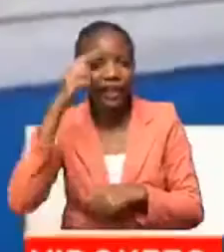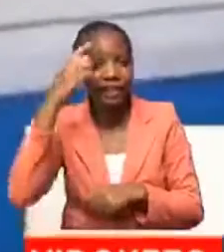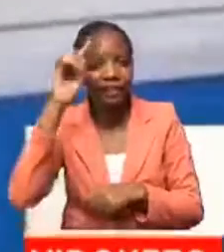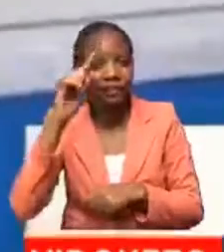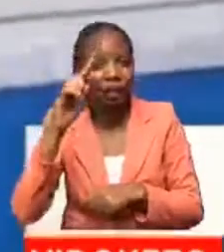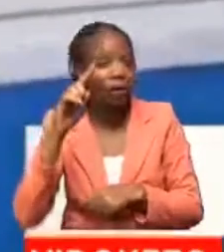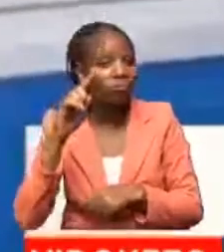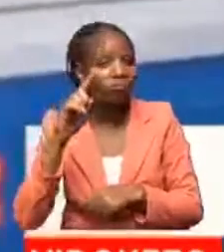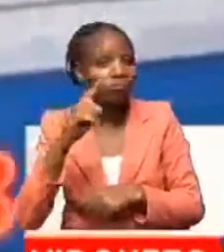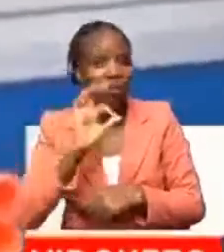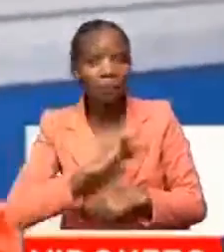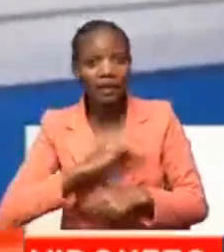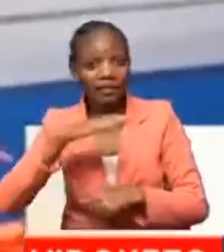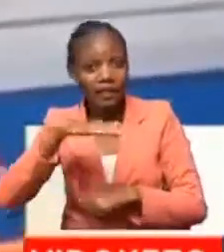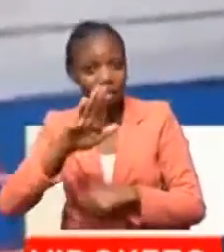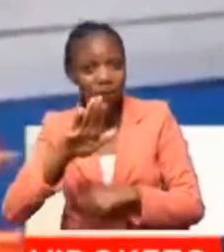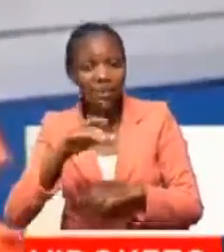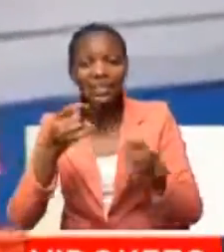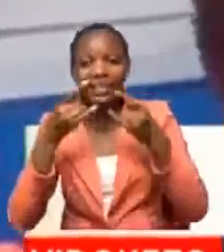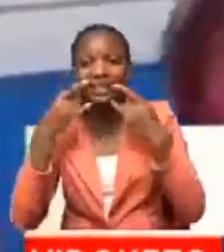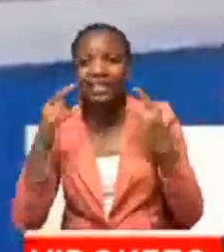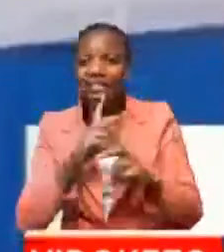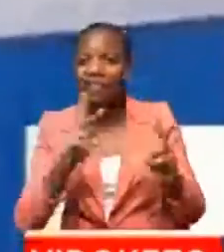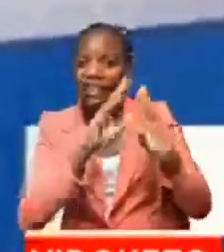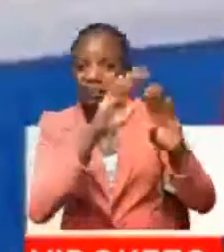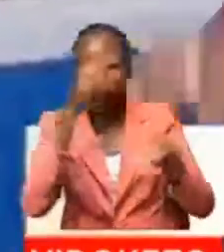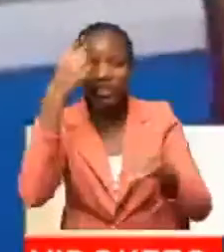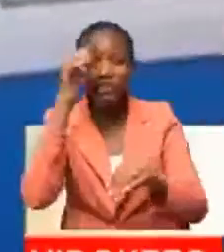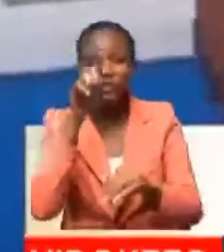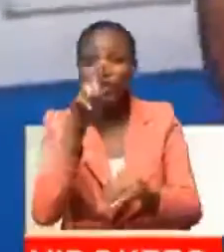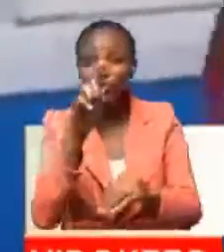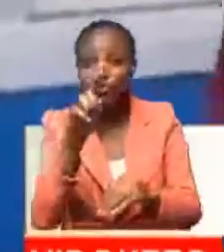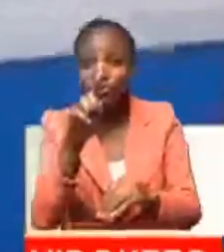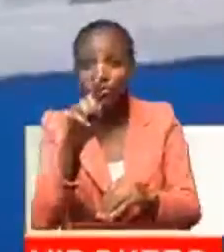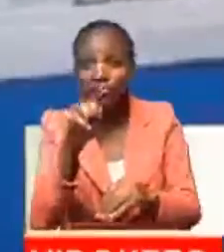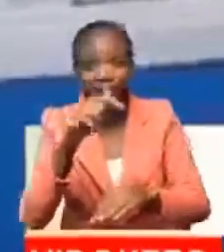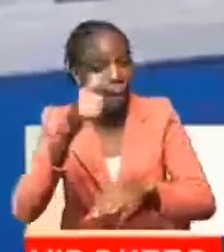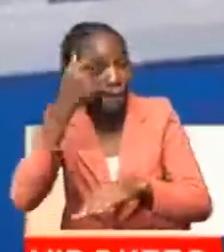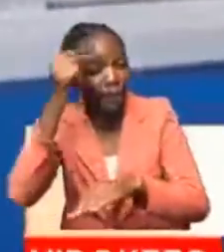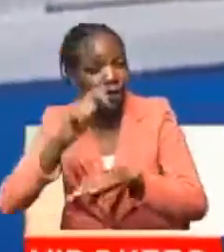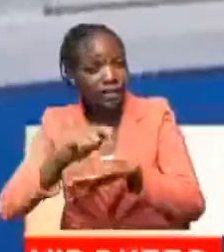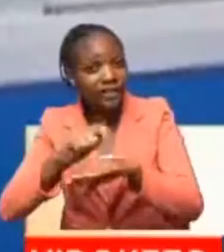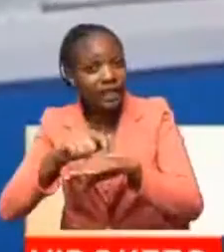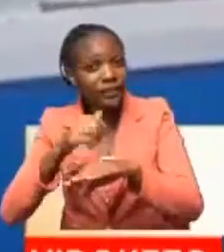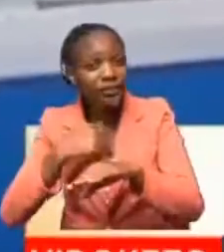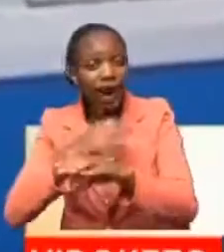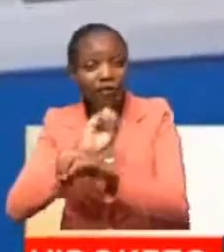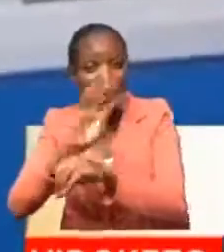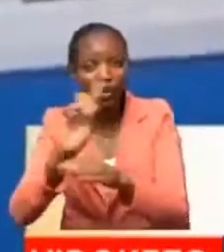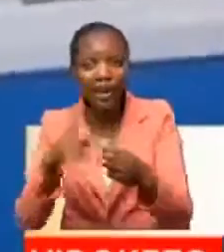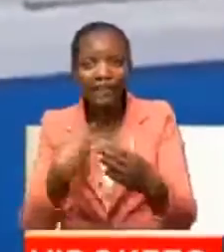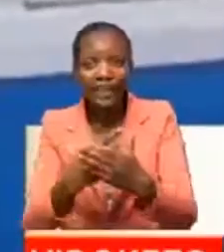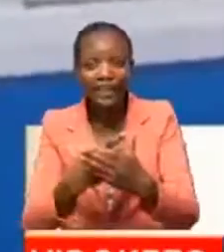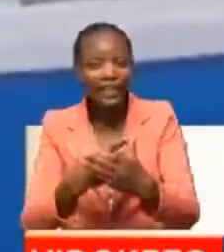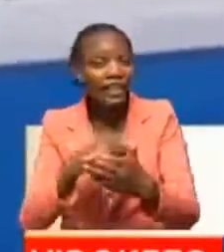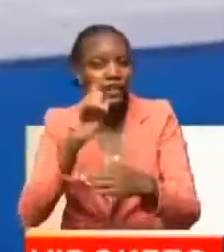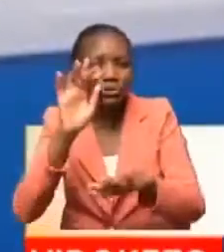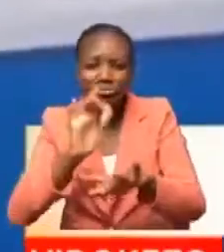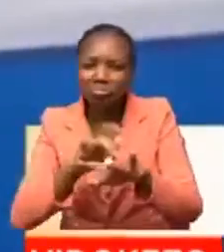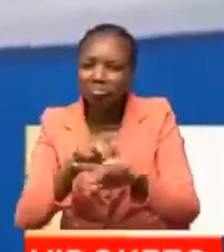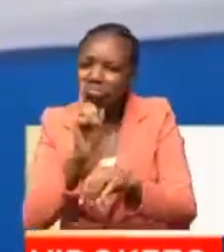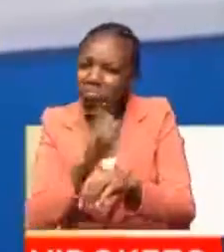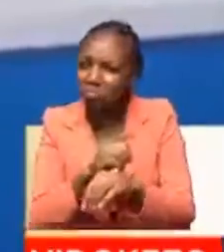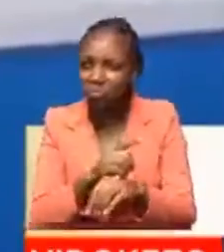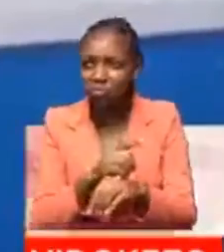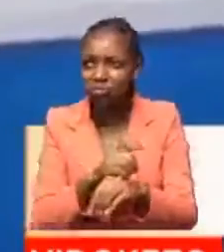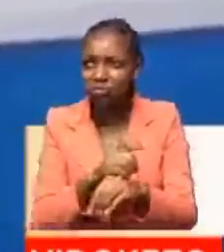mwenyewe. Barakoa ni usalama wako wewe mwenyewe. Una ugonjwa ukikushika unafanya vidonda kutoka hapa paka hapa. Mapafu yako yote